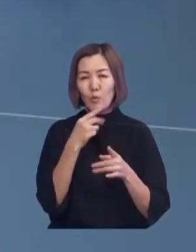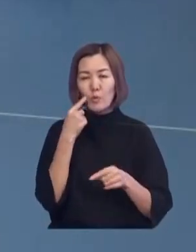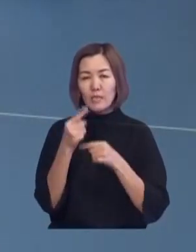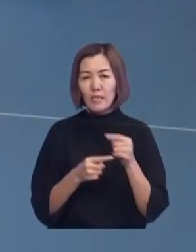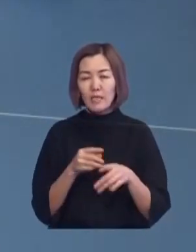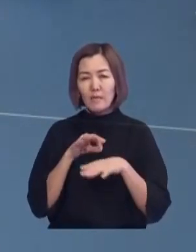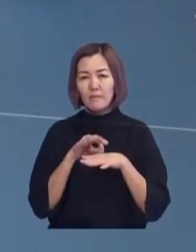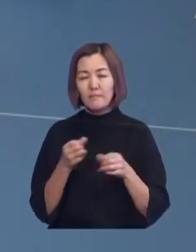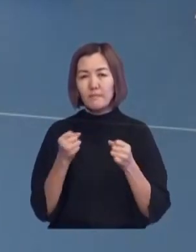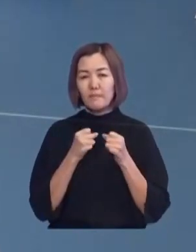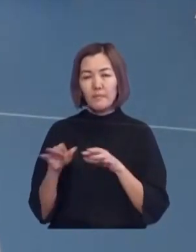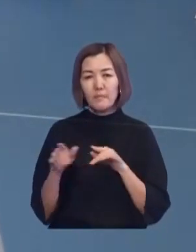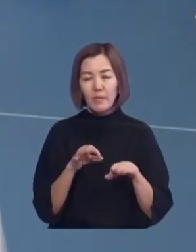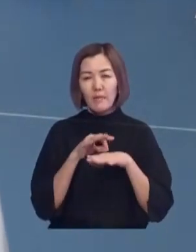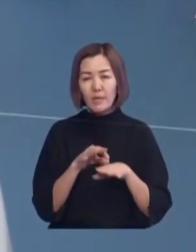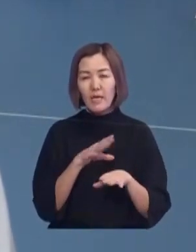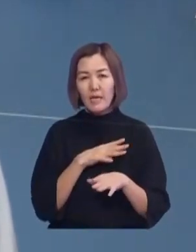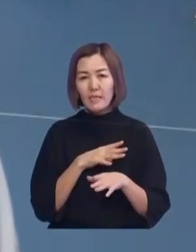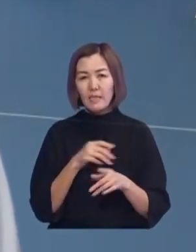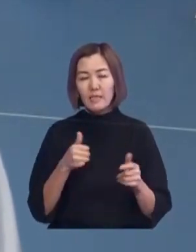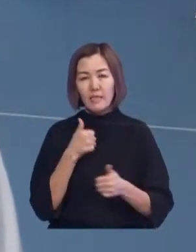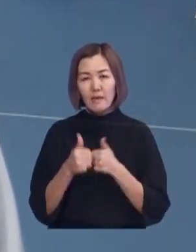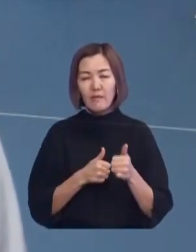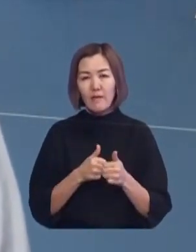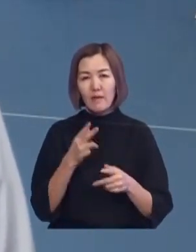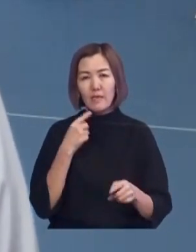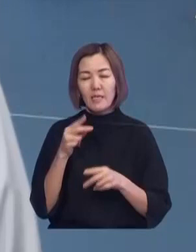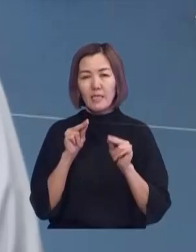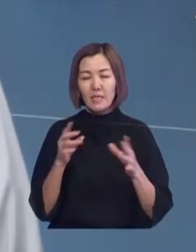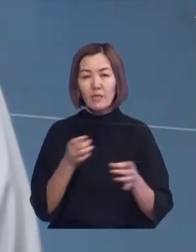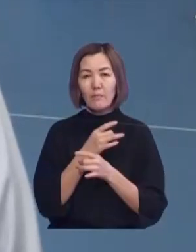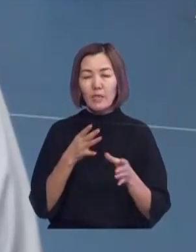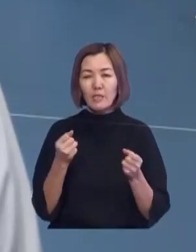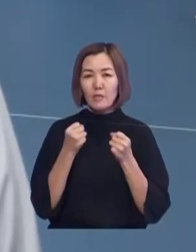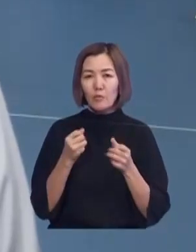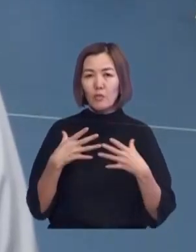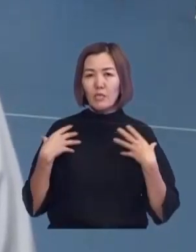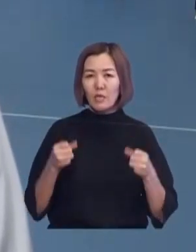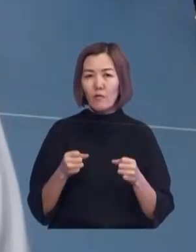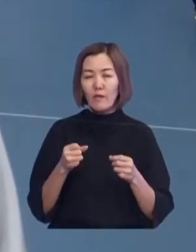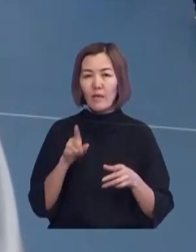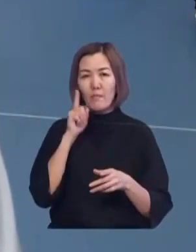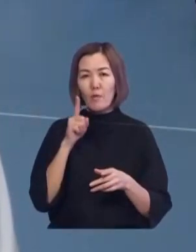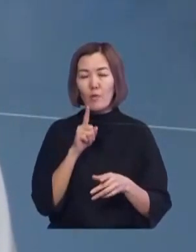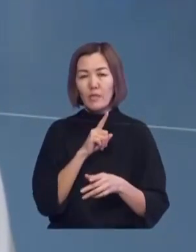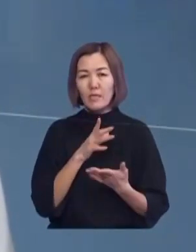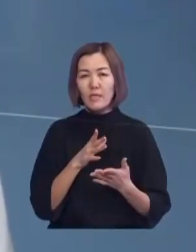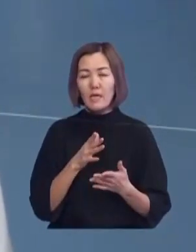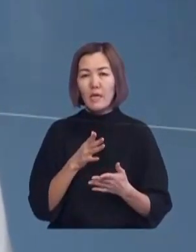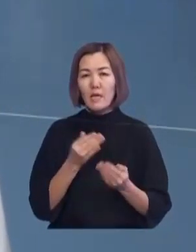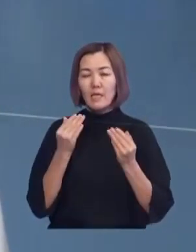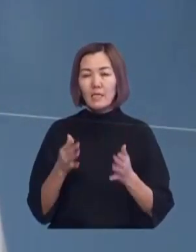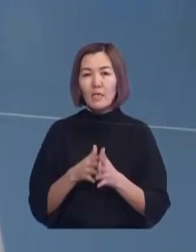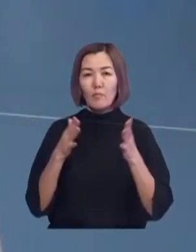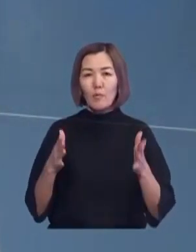традицией проведения спортивных мероприятий. Соревнования стали настоящим праздником спорта, здоровья и молодости. А нынешний еще